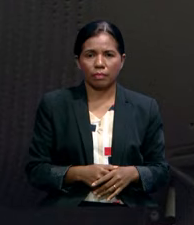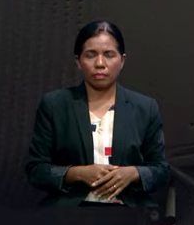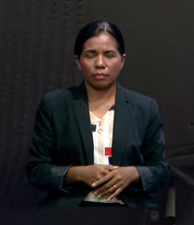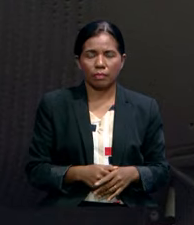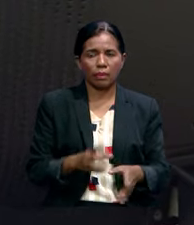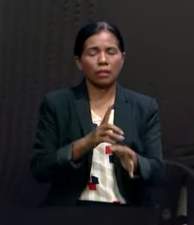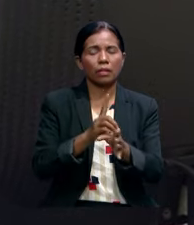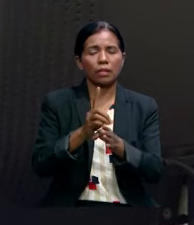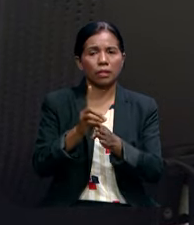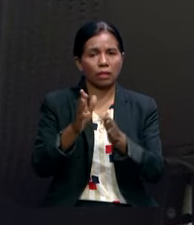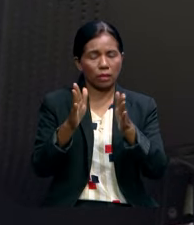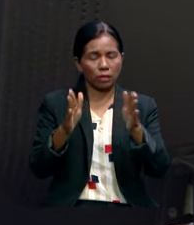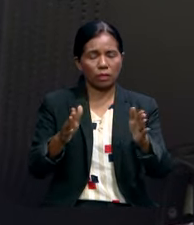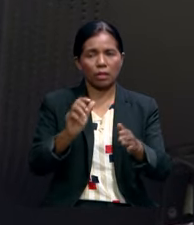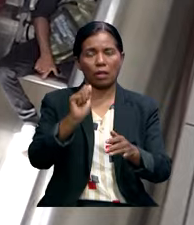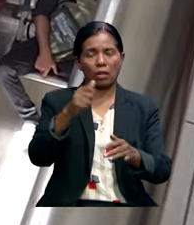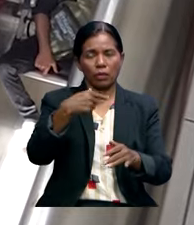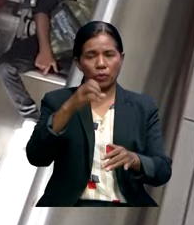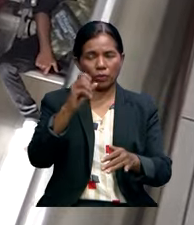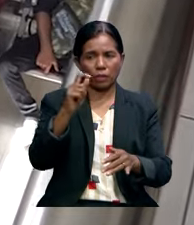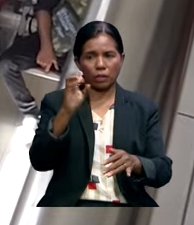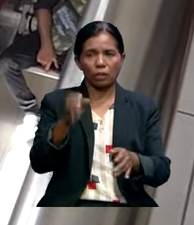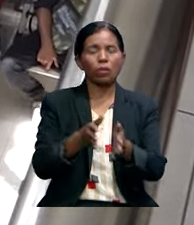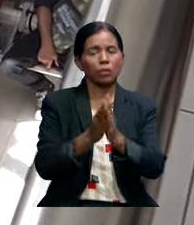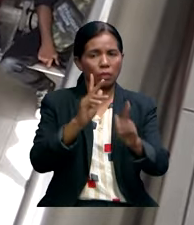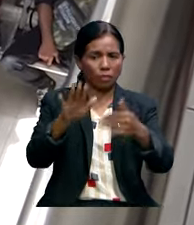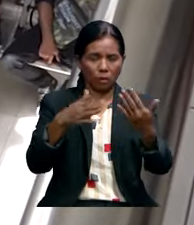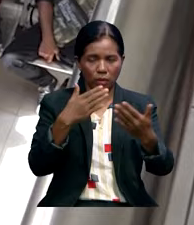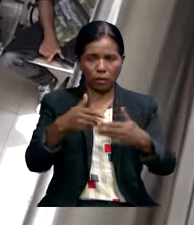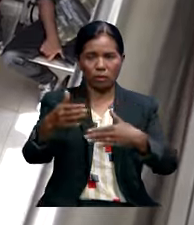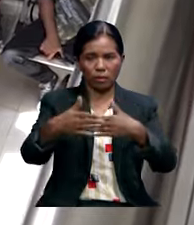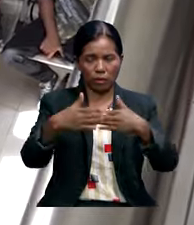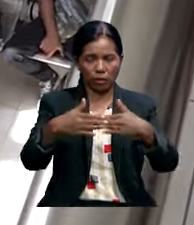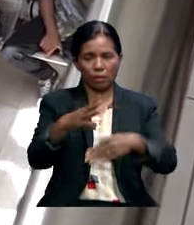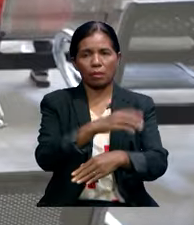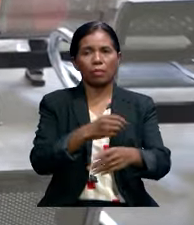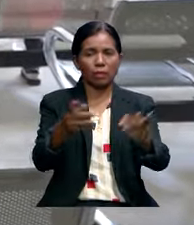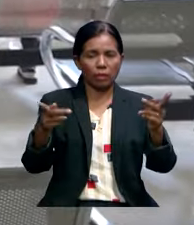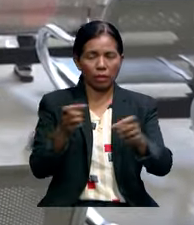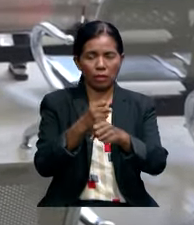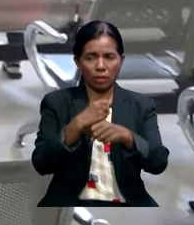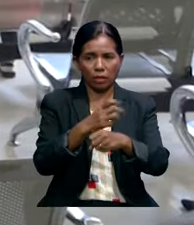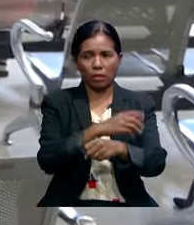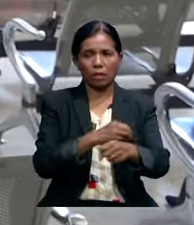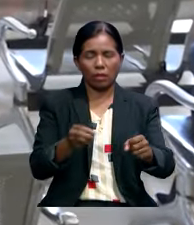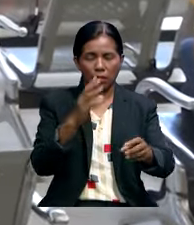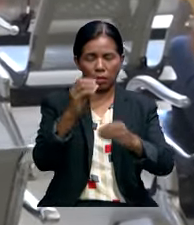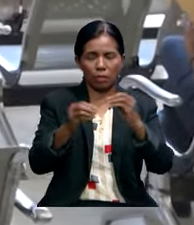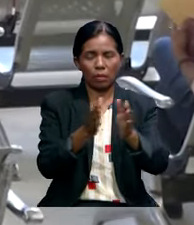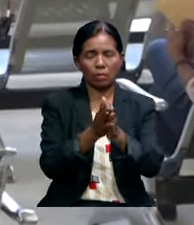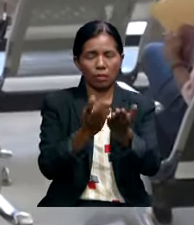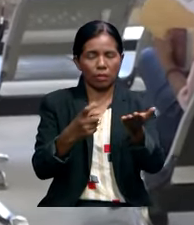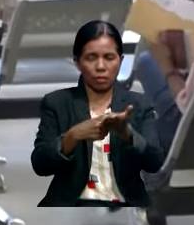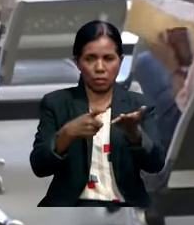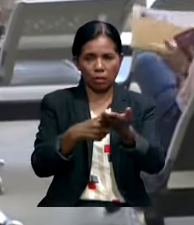Diretor Geral Notariado Agustinho Gonçalves Vieira Khusus Sidadang Ho tuatu hak besikan ban notariado ho dihalo tratamento di reta kona bakader neta